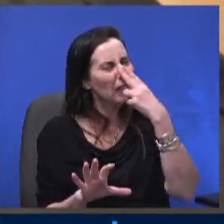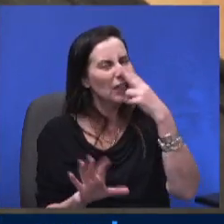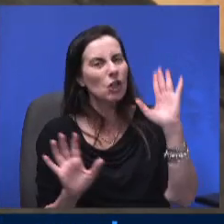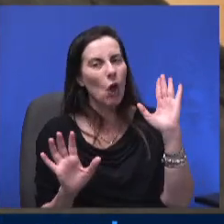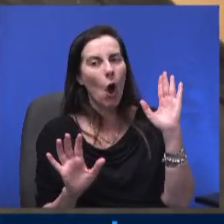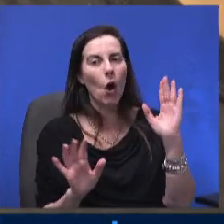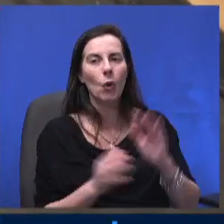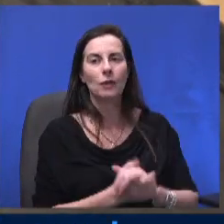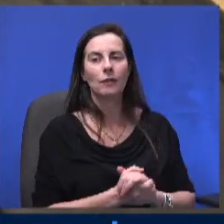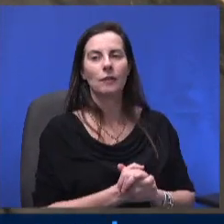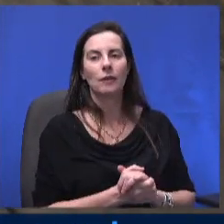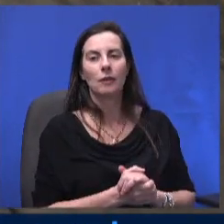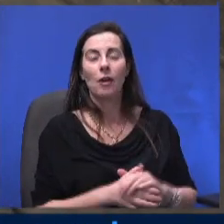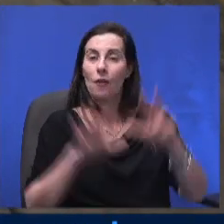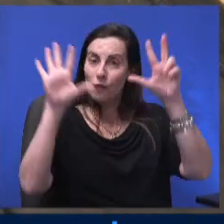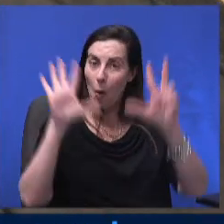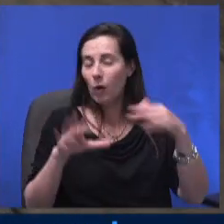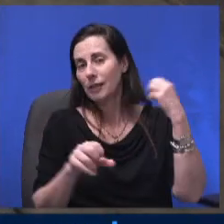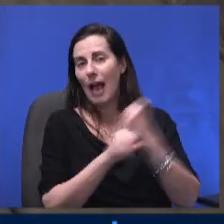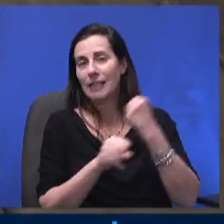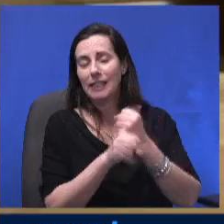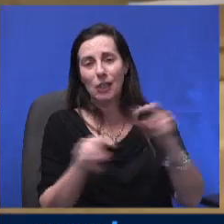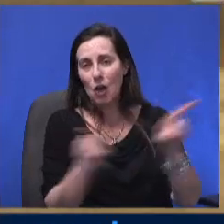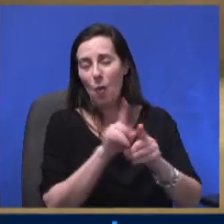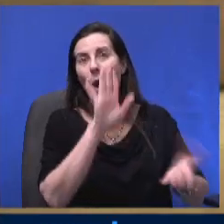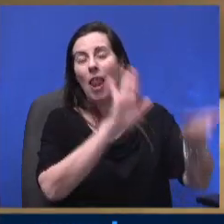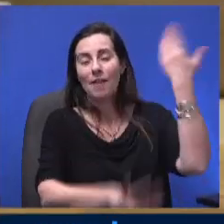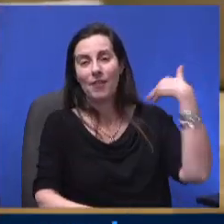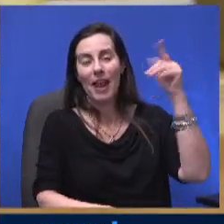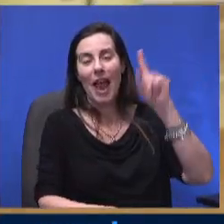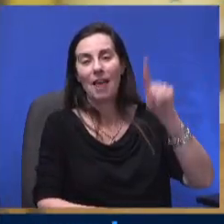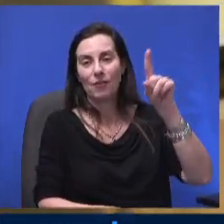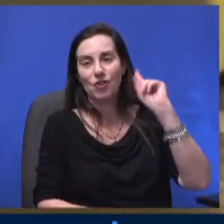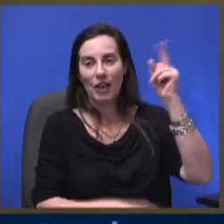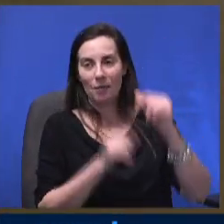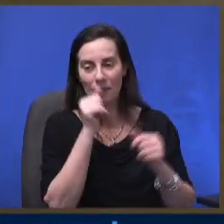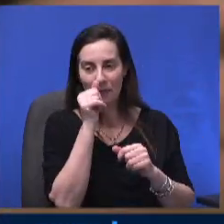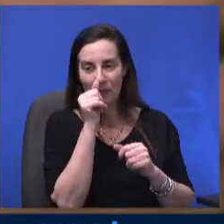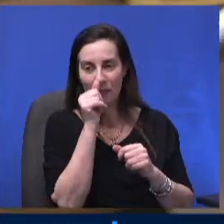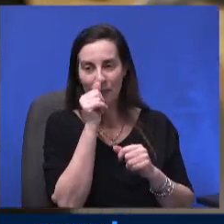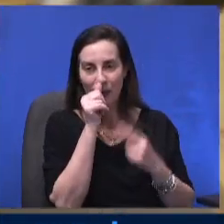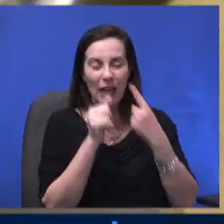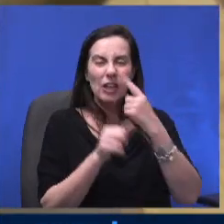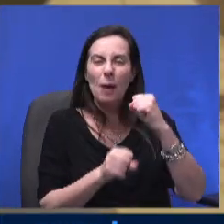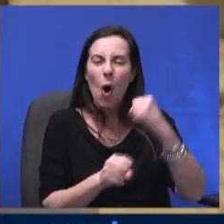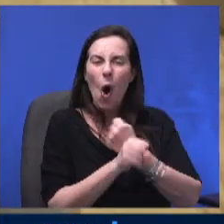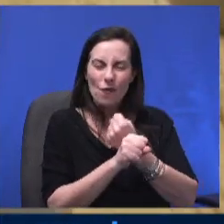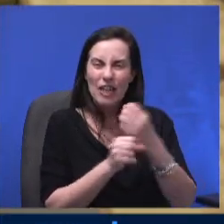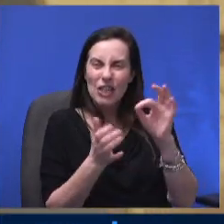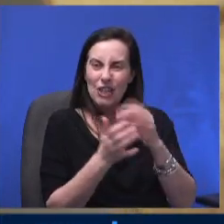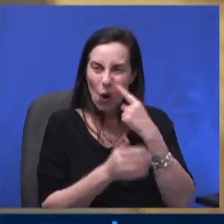ו... באוגוסט יצא לי מורי. תראי כמה עובש יש פה. אתם רואים? זה